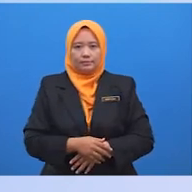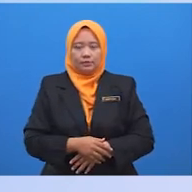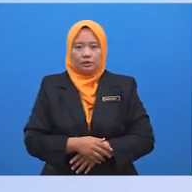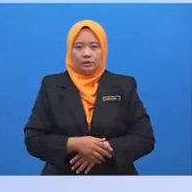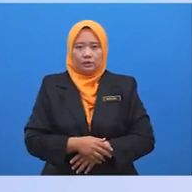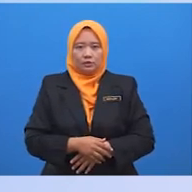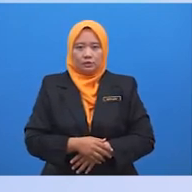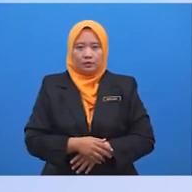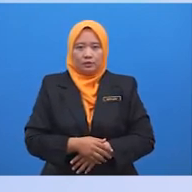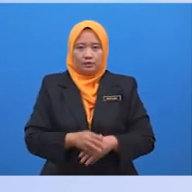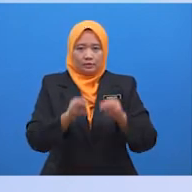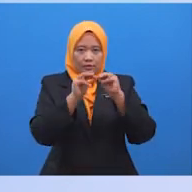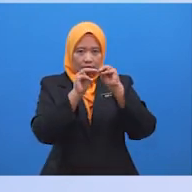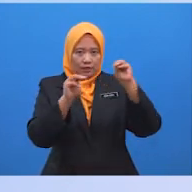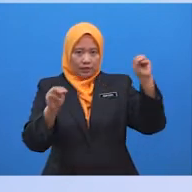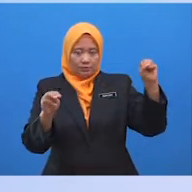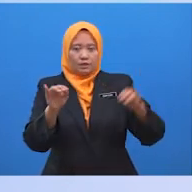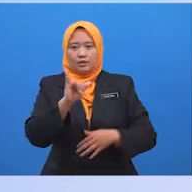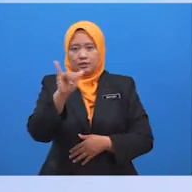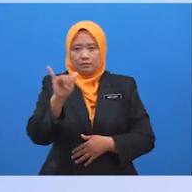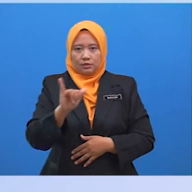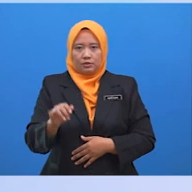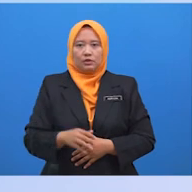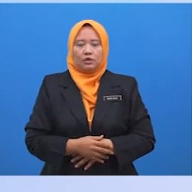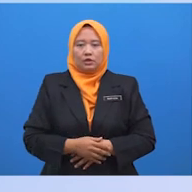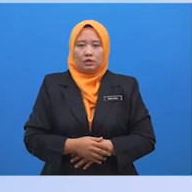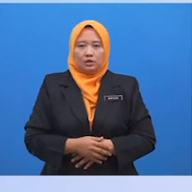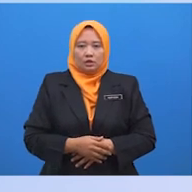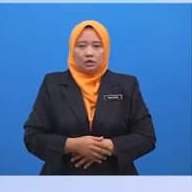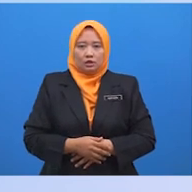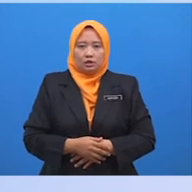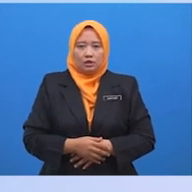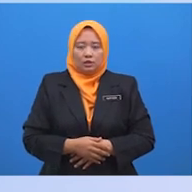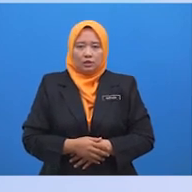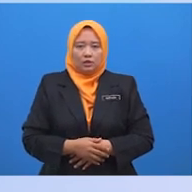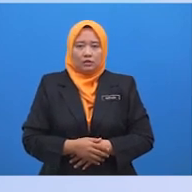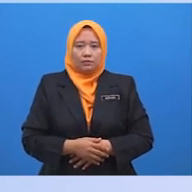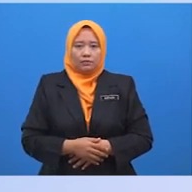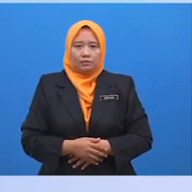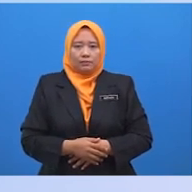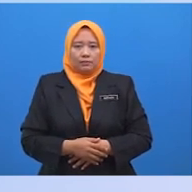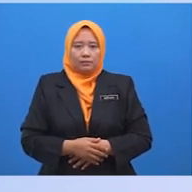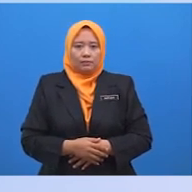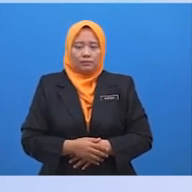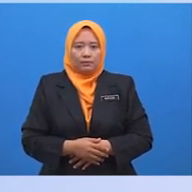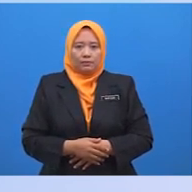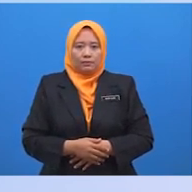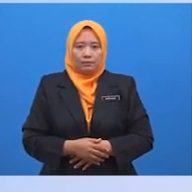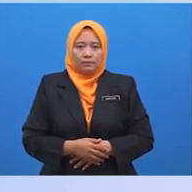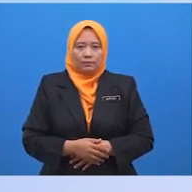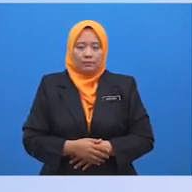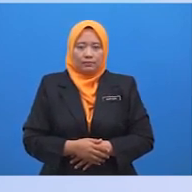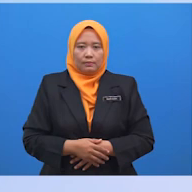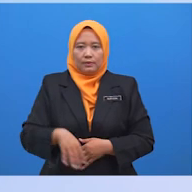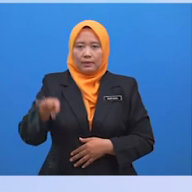sama dengan negatif 8 dan pintasan X sama dengan 6, jawapan akhir